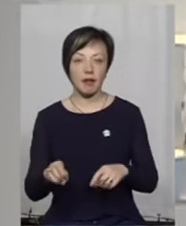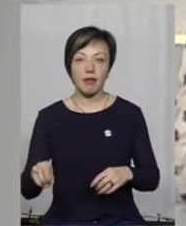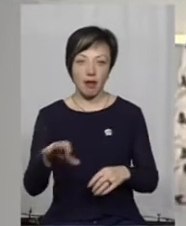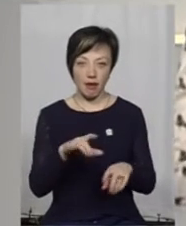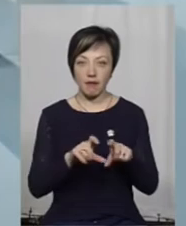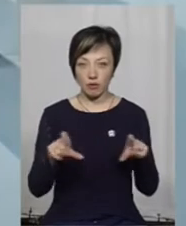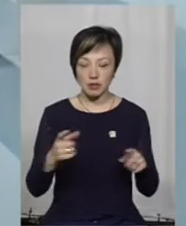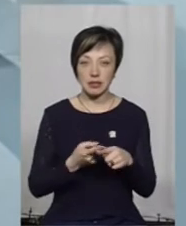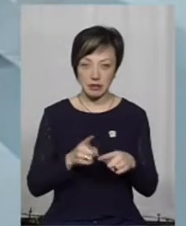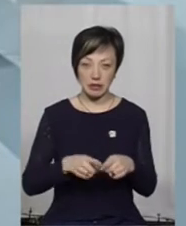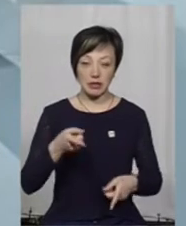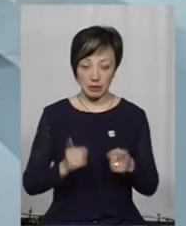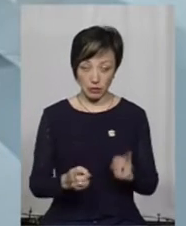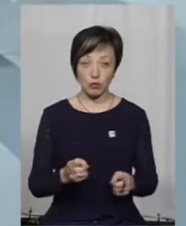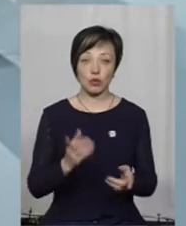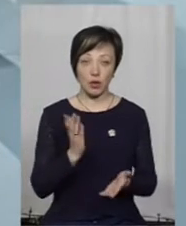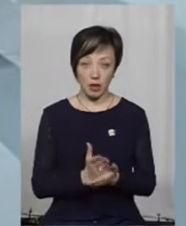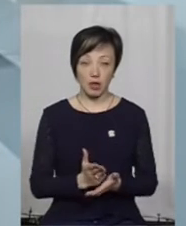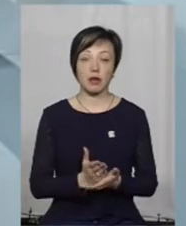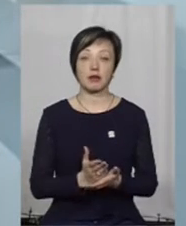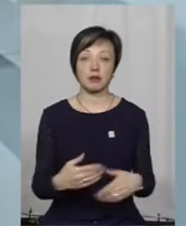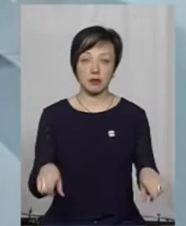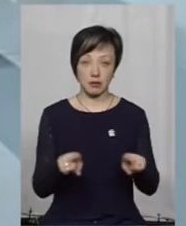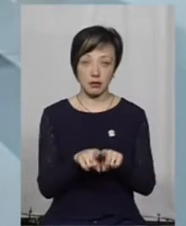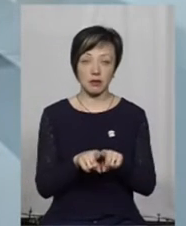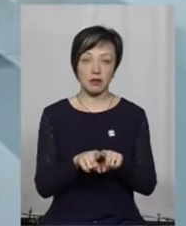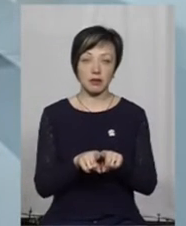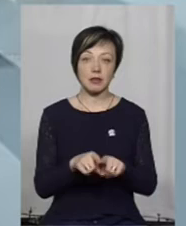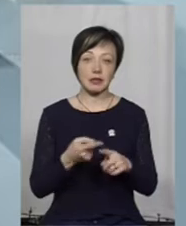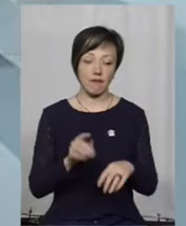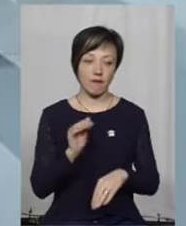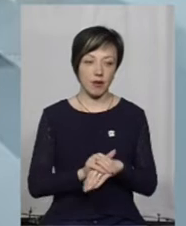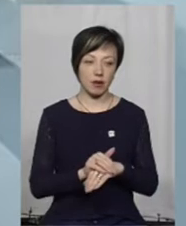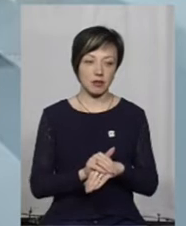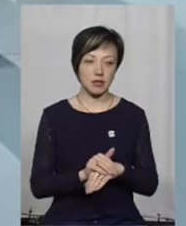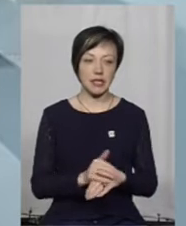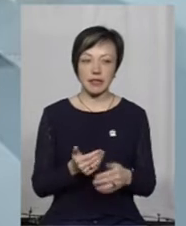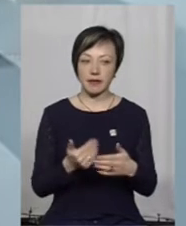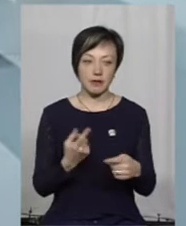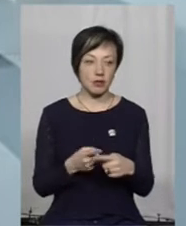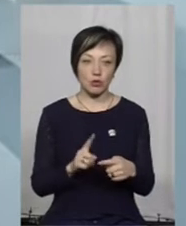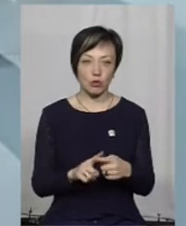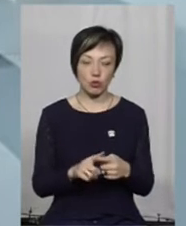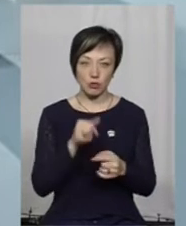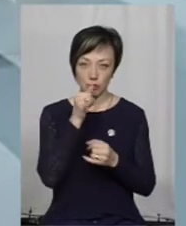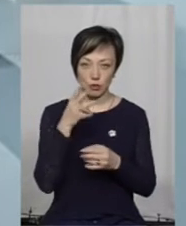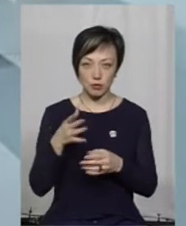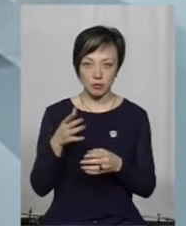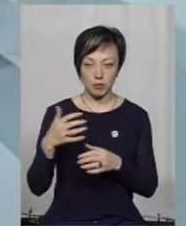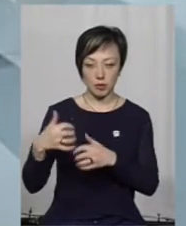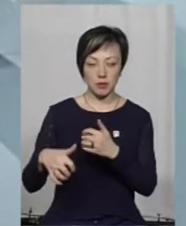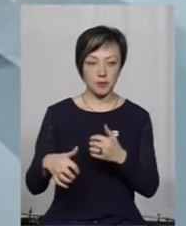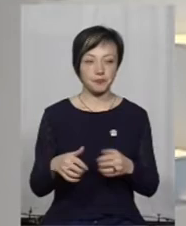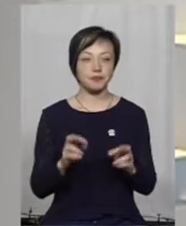Ми не вважаємо, так. Це дійсно є, це факт. Угу. І від цього ми не можемо відійти. Ну, а як же